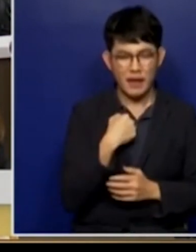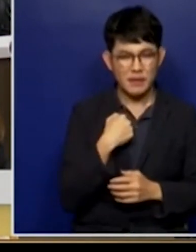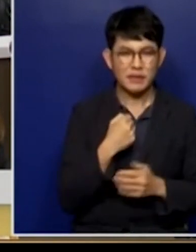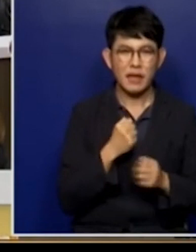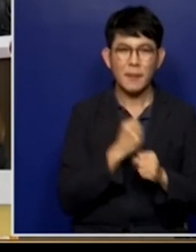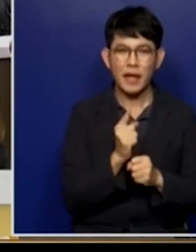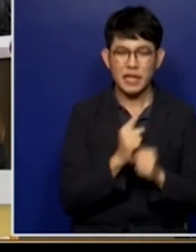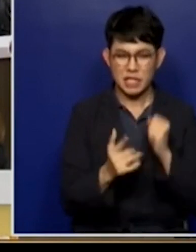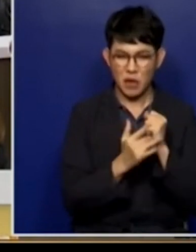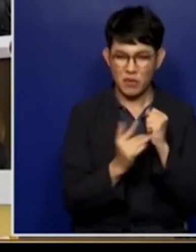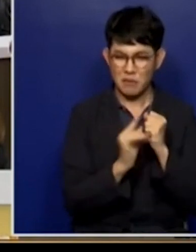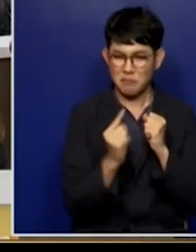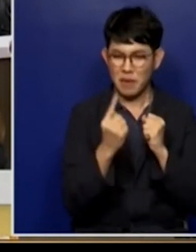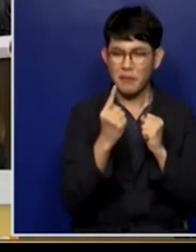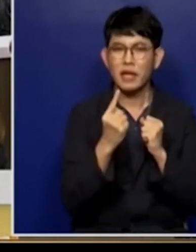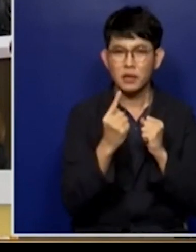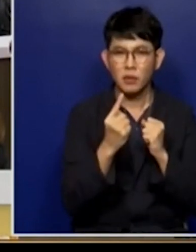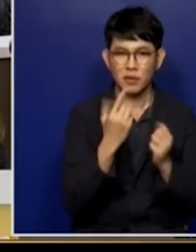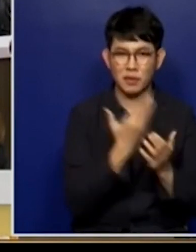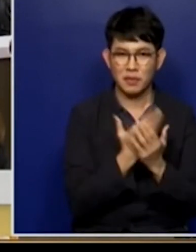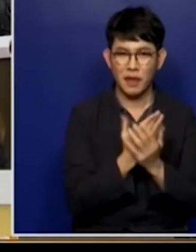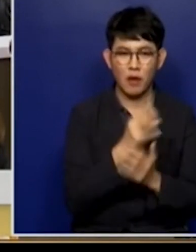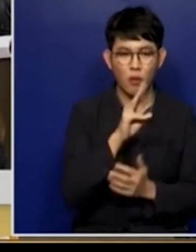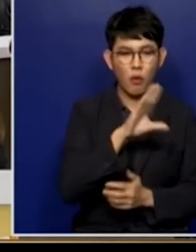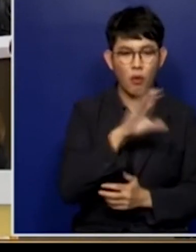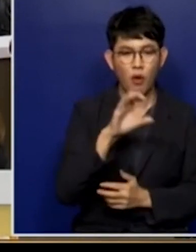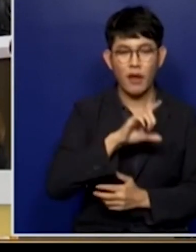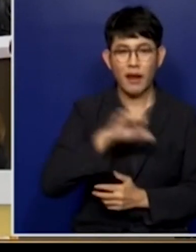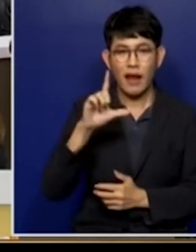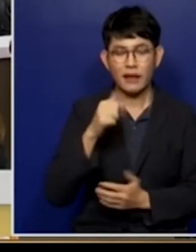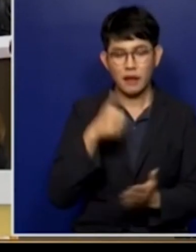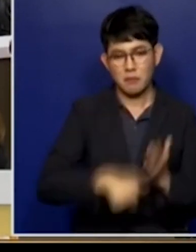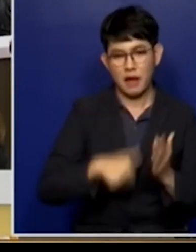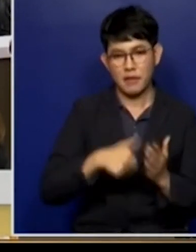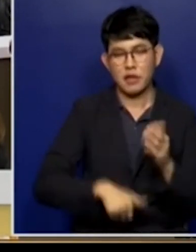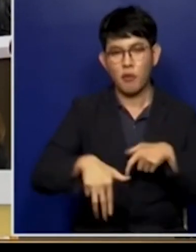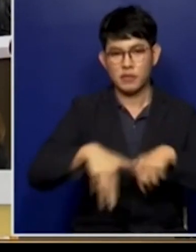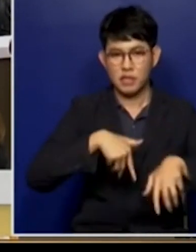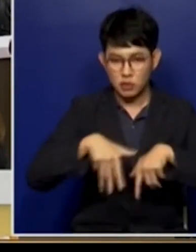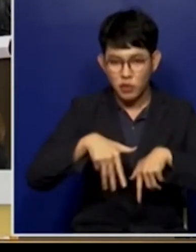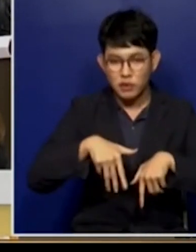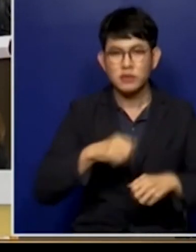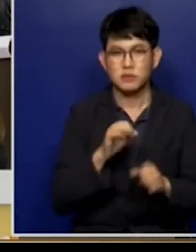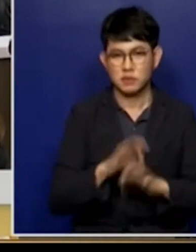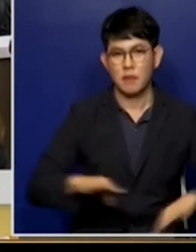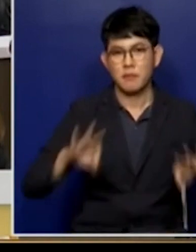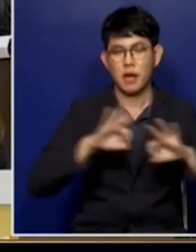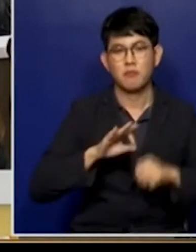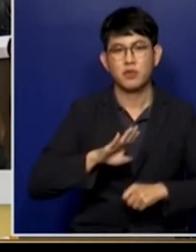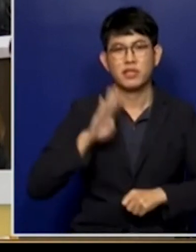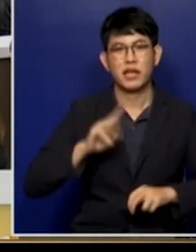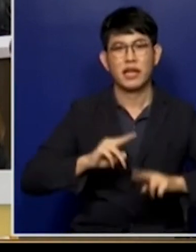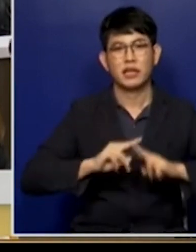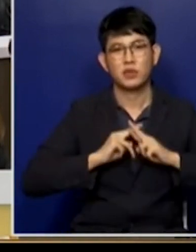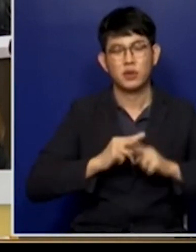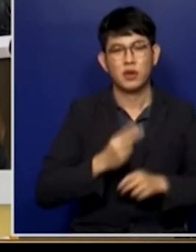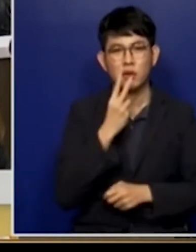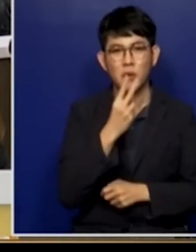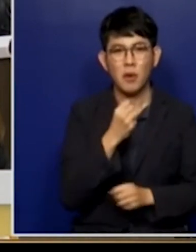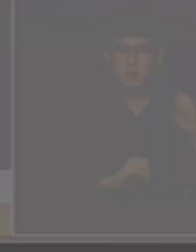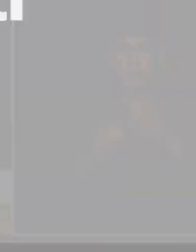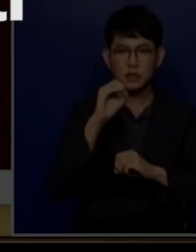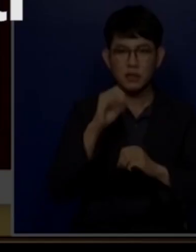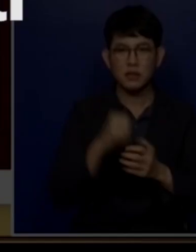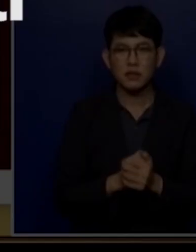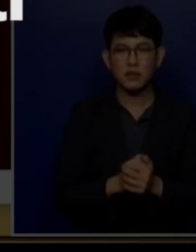ถ่ายทอดเทคโโยีด้วยเงิน 600 ลานบาทจากพระสีของมชนและทสำคัญบริษัทเอกชนไ่นี้ไม่นาจะเคยผลิวัค